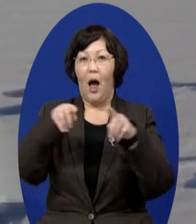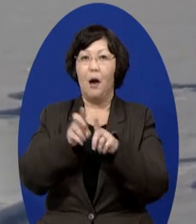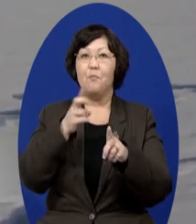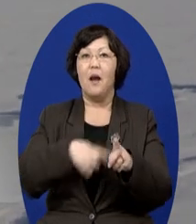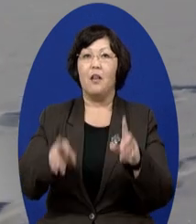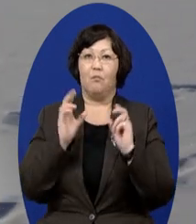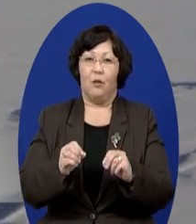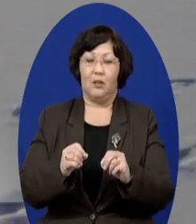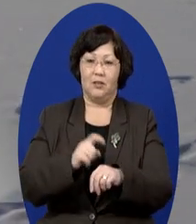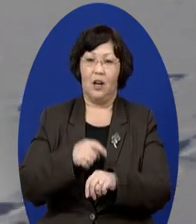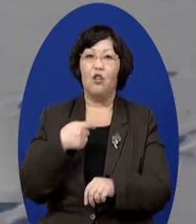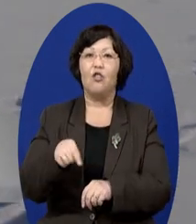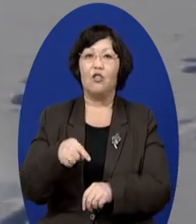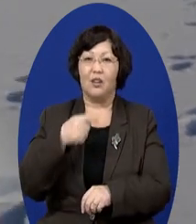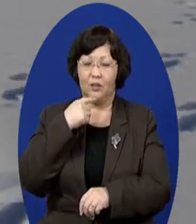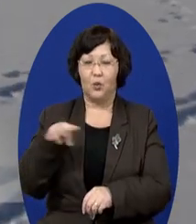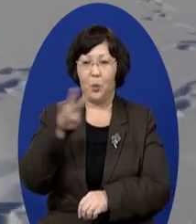байна.